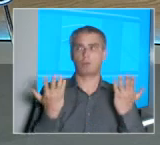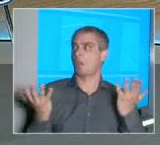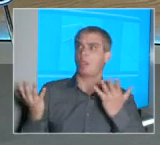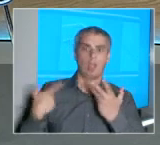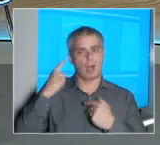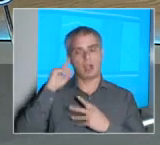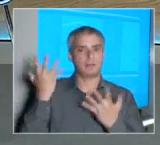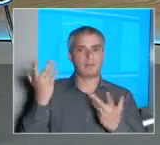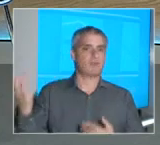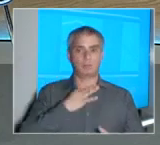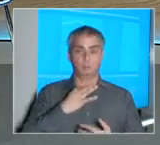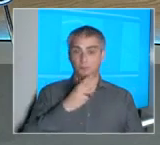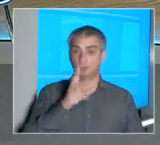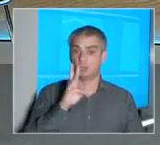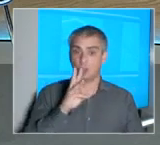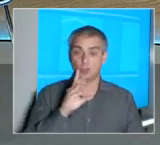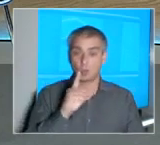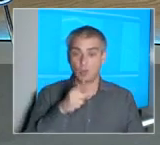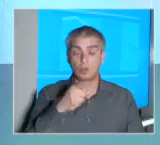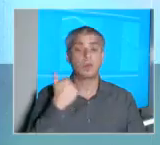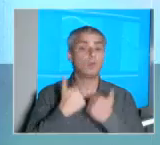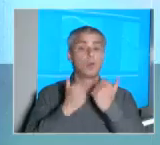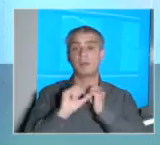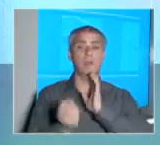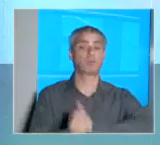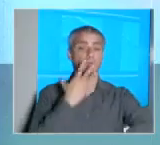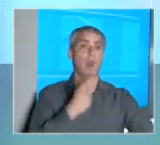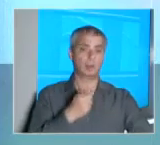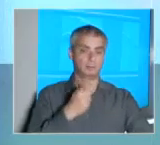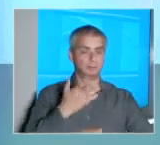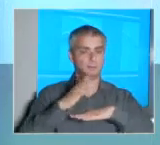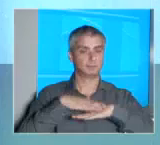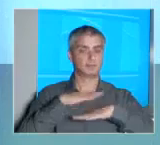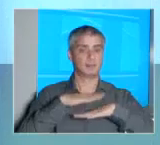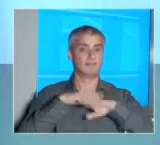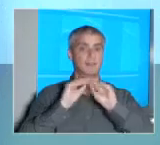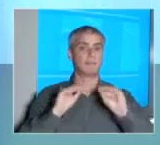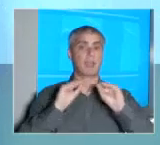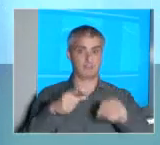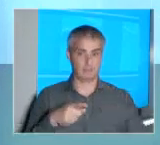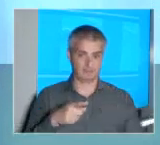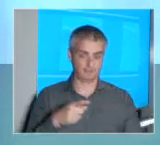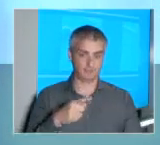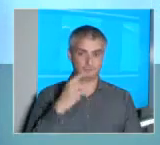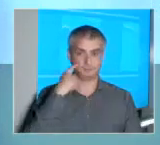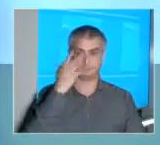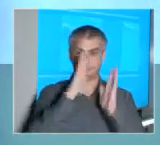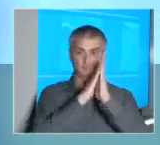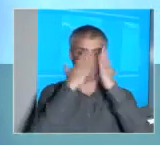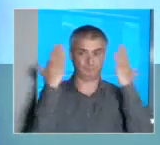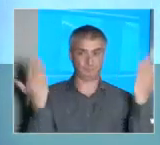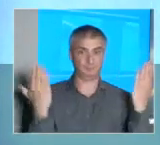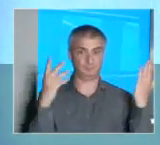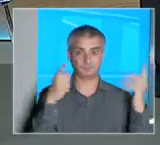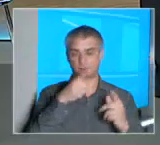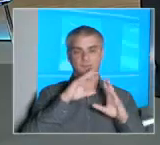ידעתי מאיפה תבוא המכה, שרון דרוקר מועמד אולי הבולט ביותר לתפקיד מאמן העונה. הנה, שימו לב בכפולה הזאת כאן, אנחנו